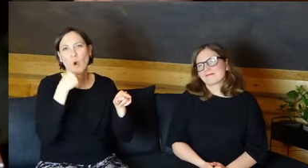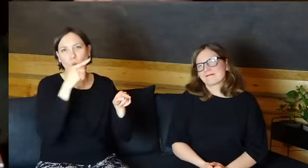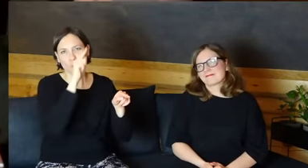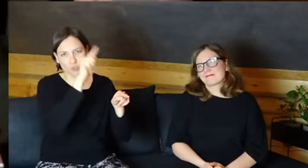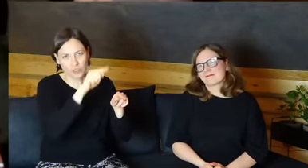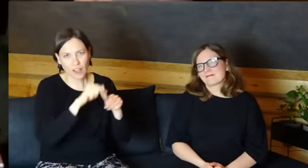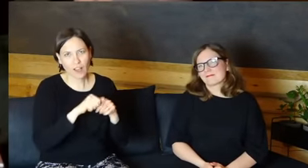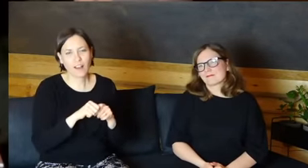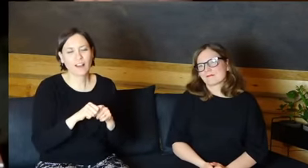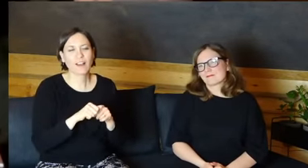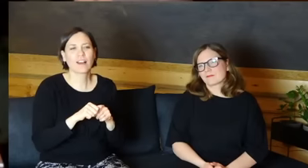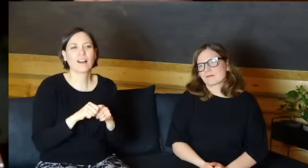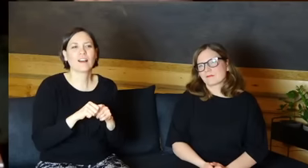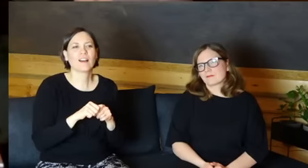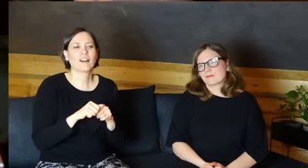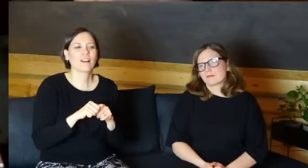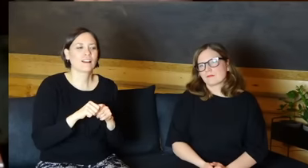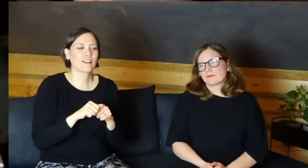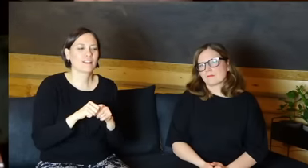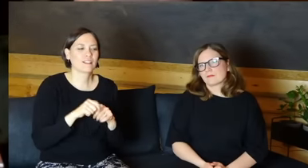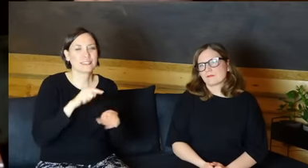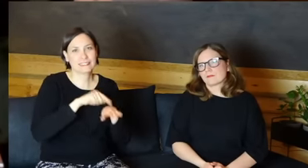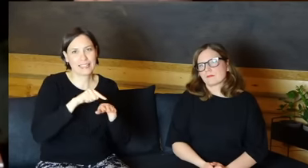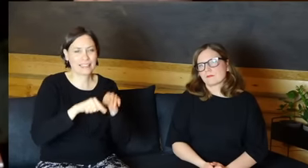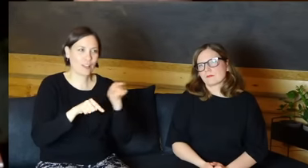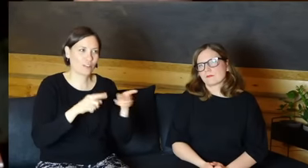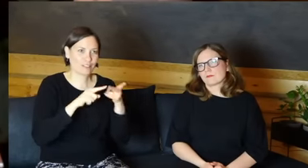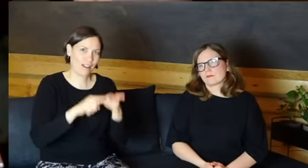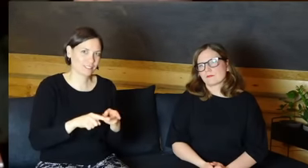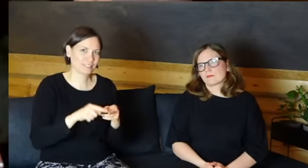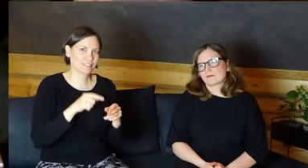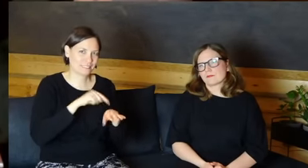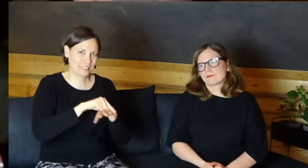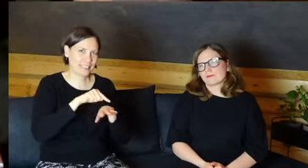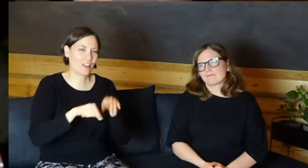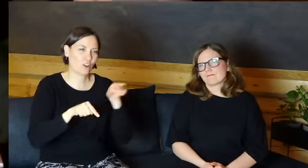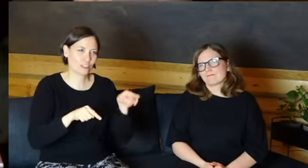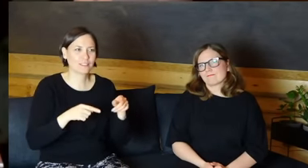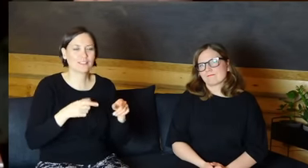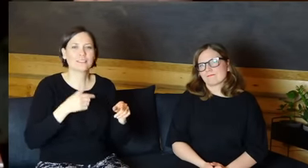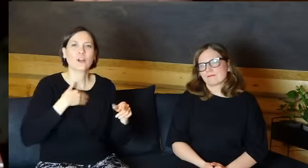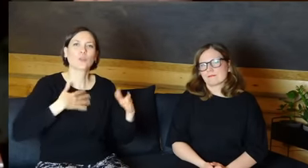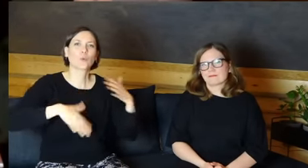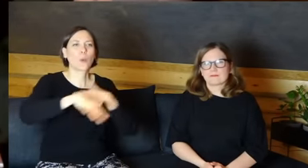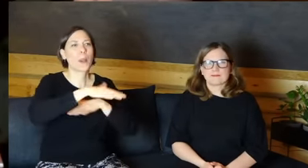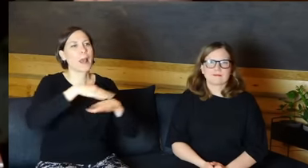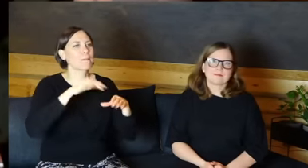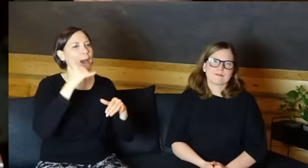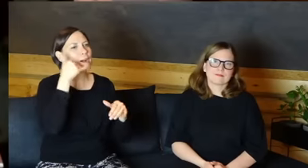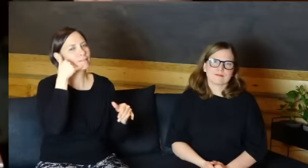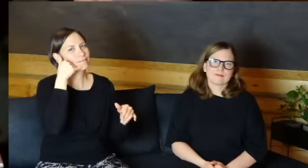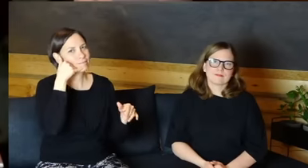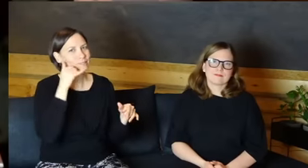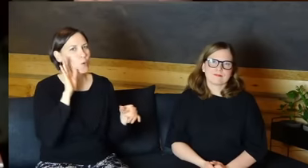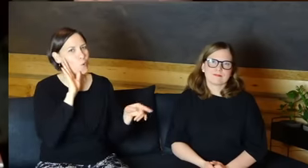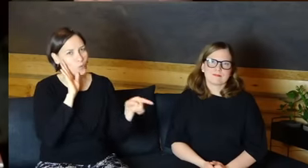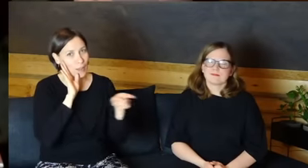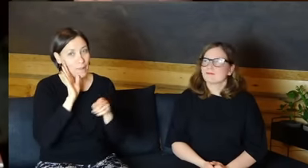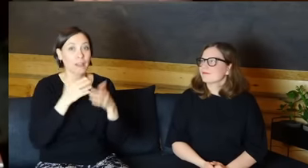Oulussa ja sitten tota, Seinäjoella toisen kerran niin tunnelmia. Nyt on Veikko saanut äänet